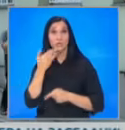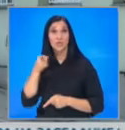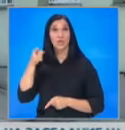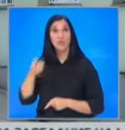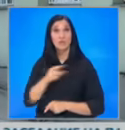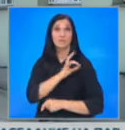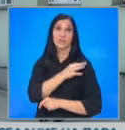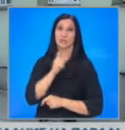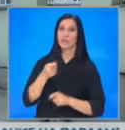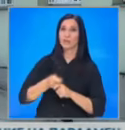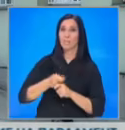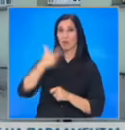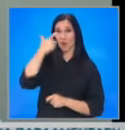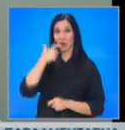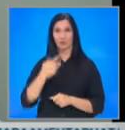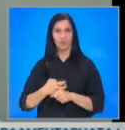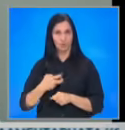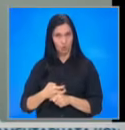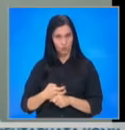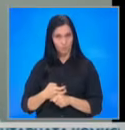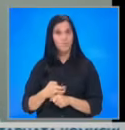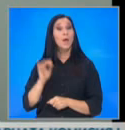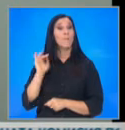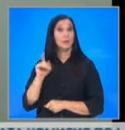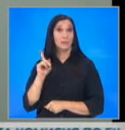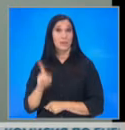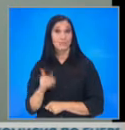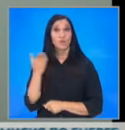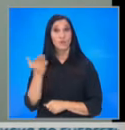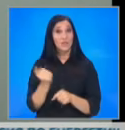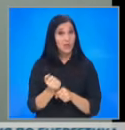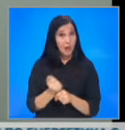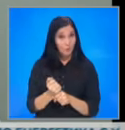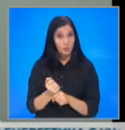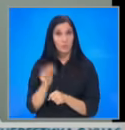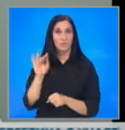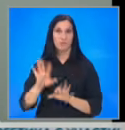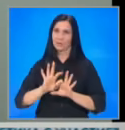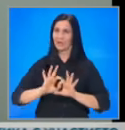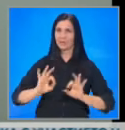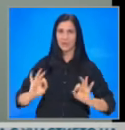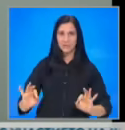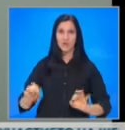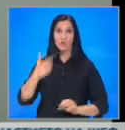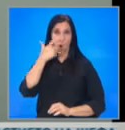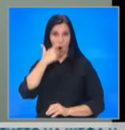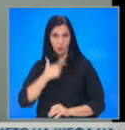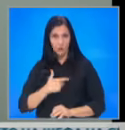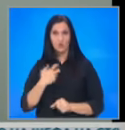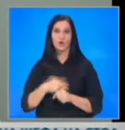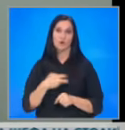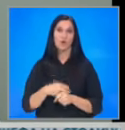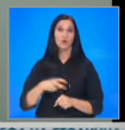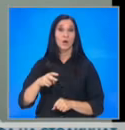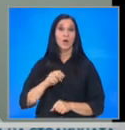вакцинации трябва да се правят от личните лекари. И би трябвало тези неща да бъдат изяснявани от личния